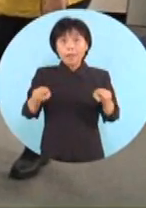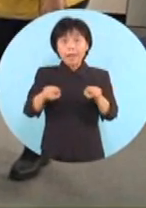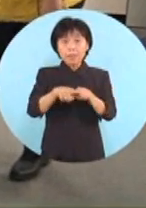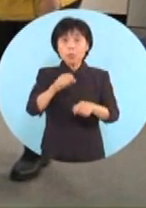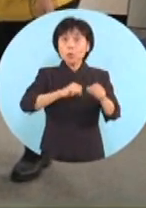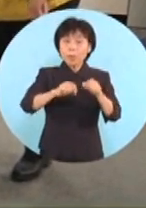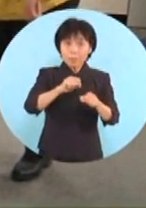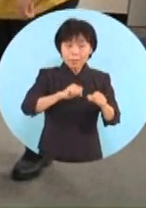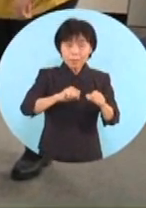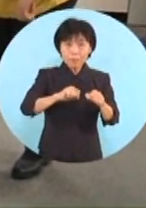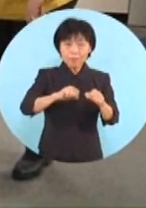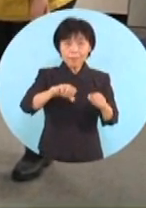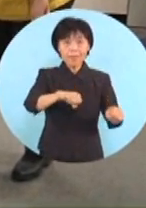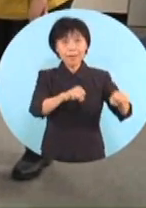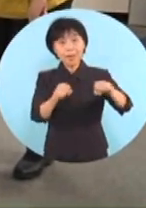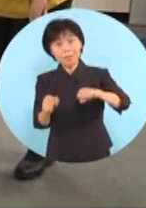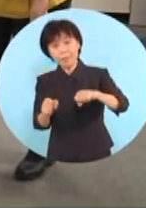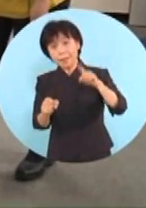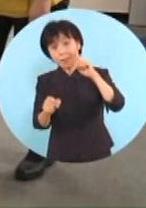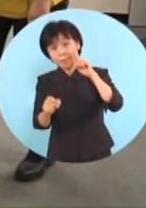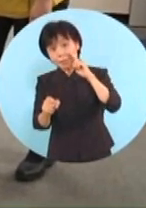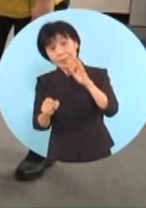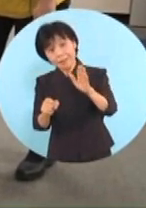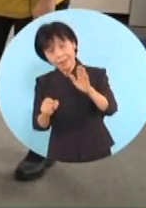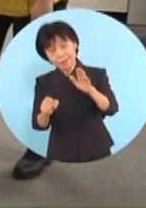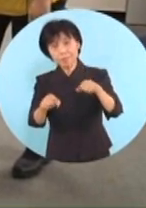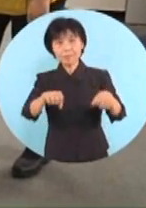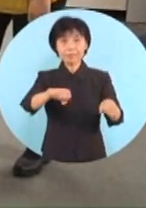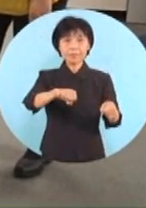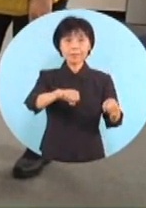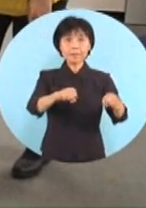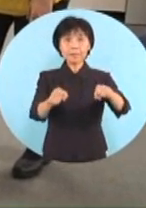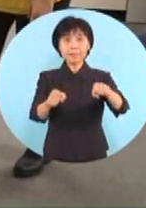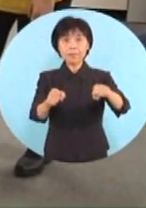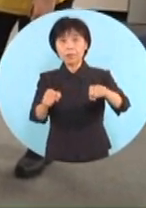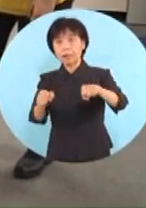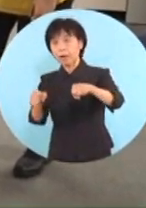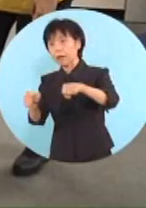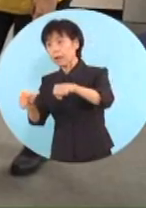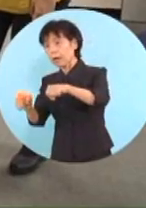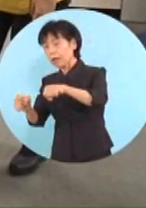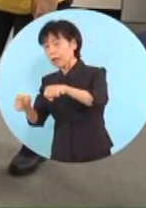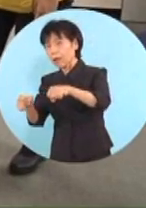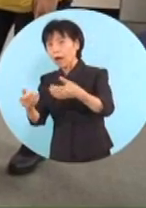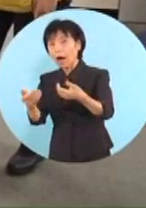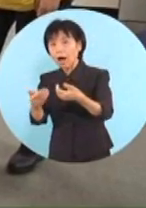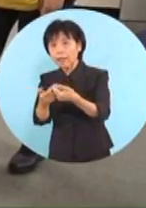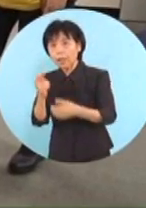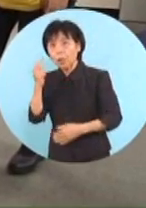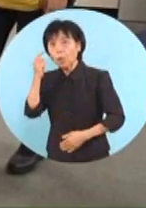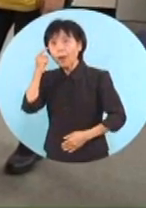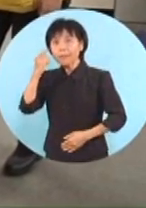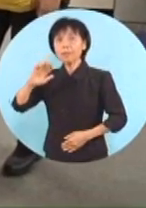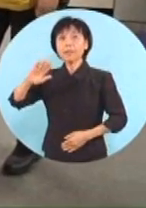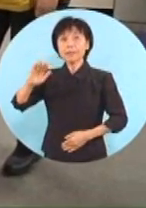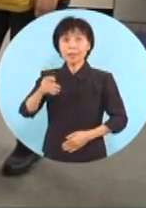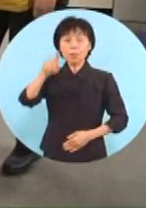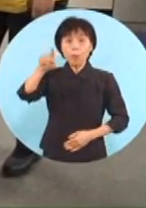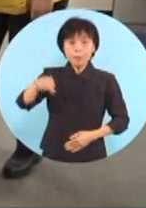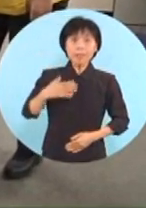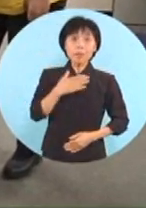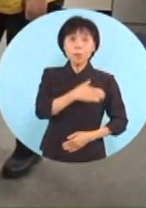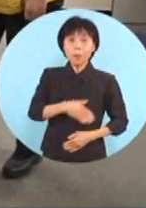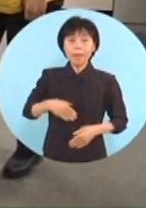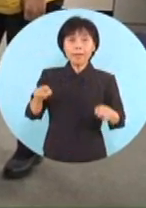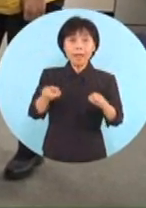ました。 はい、では今度反対側に倒してみてください。 はい、ちょっと抵抗感があるんですが、自然